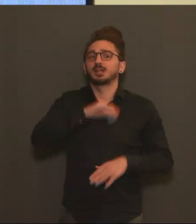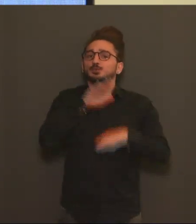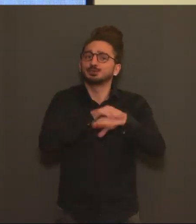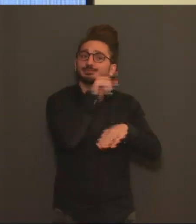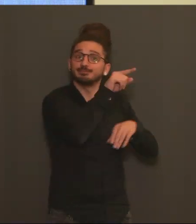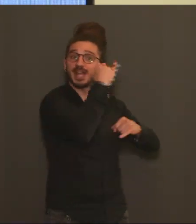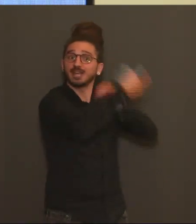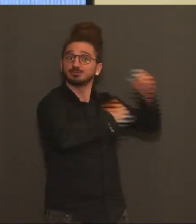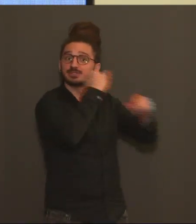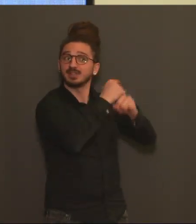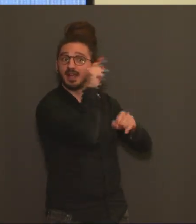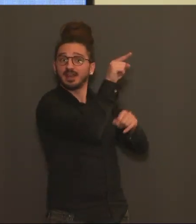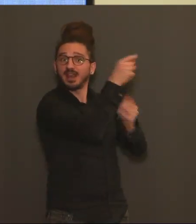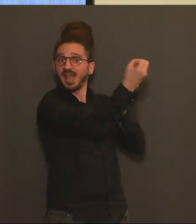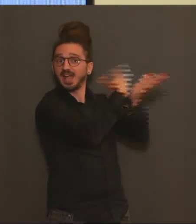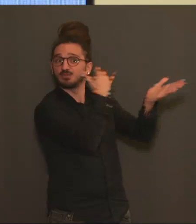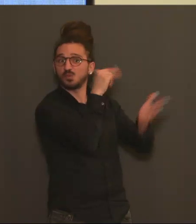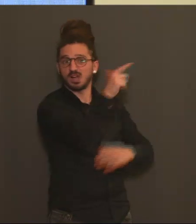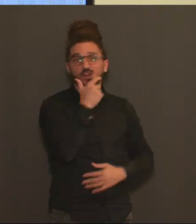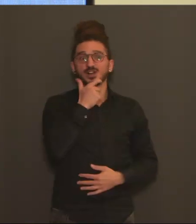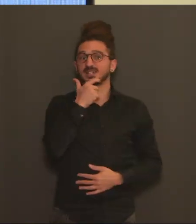pour l'instant, peu évidente.